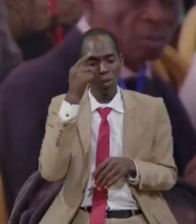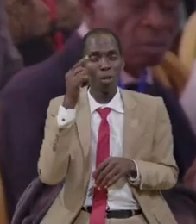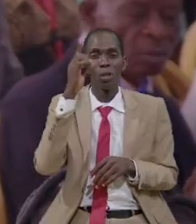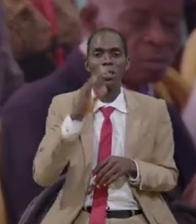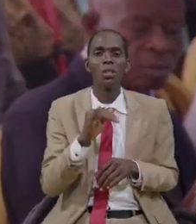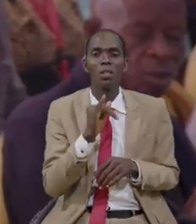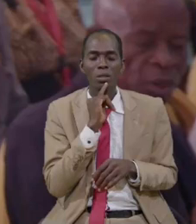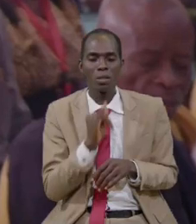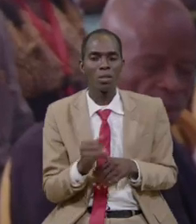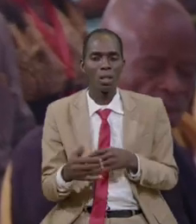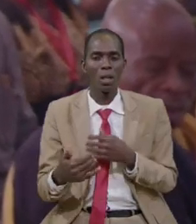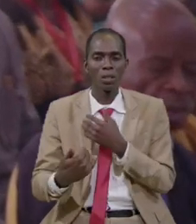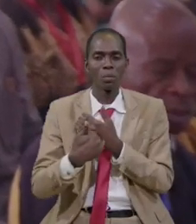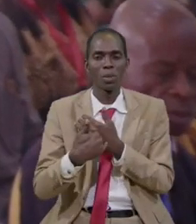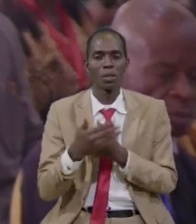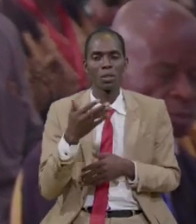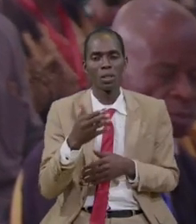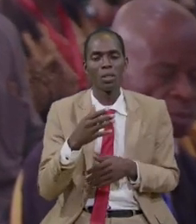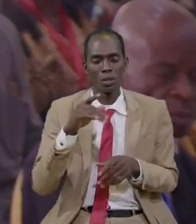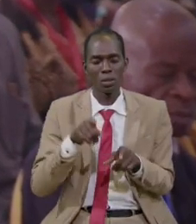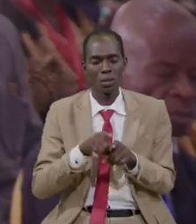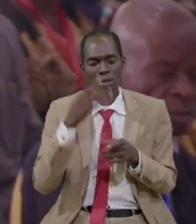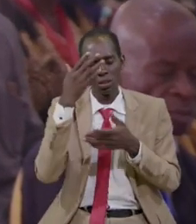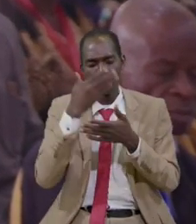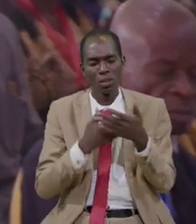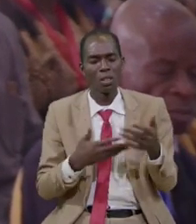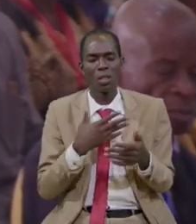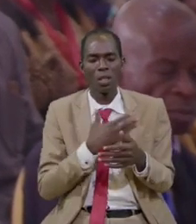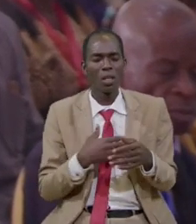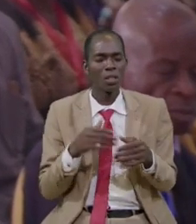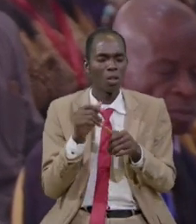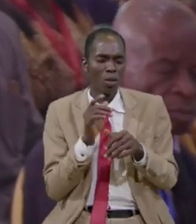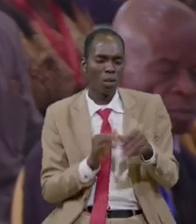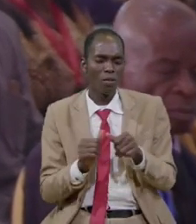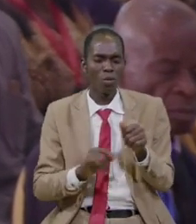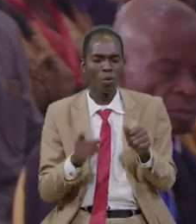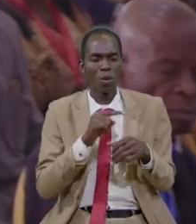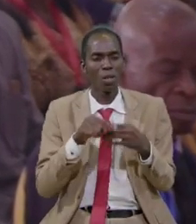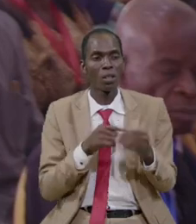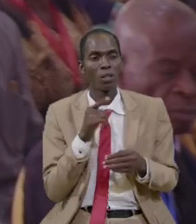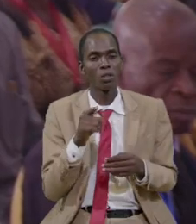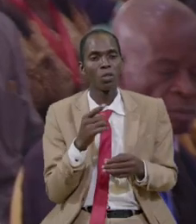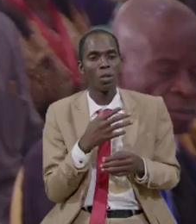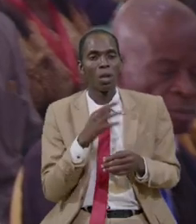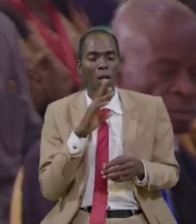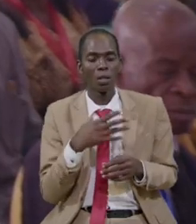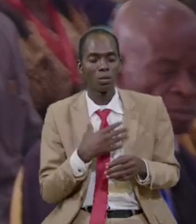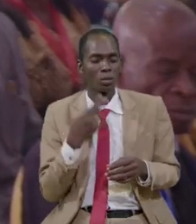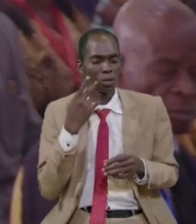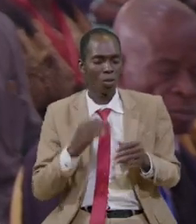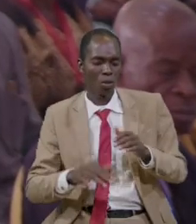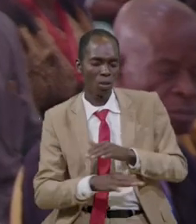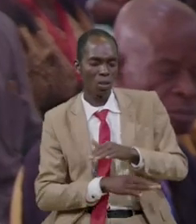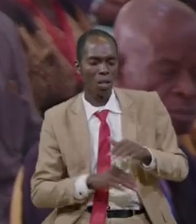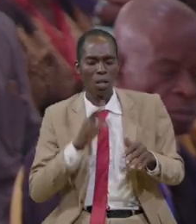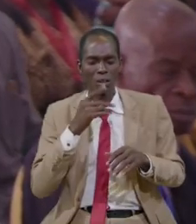vous et il est devant vous et il est à votre côté et sous vous sont les bras éternels. Parce que